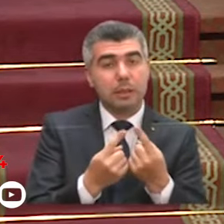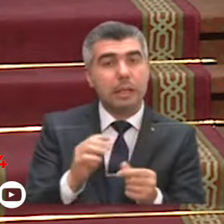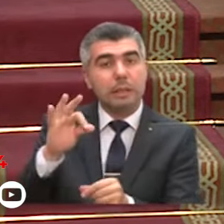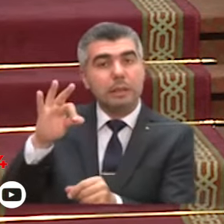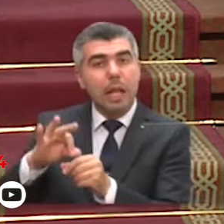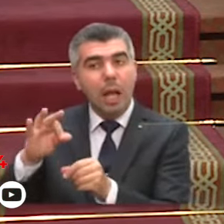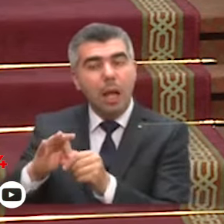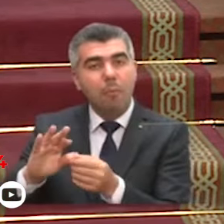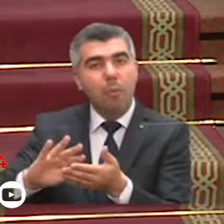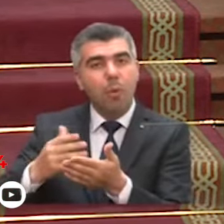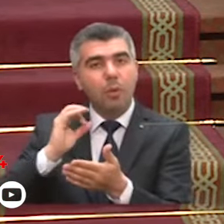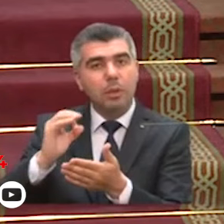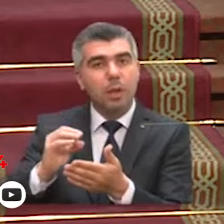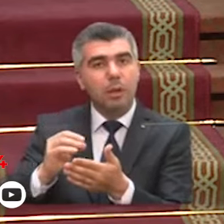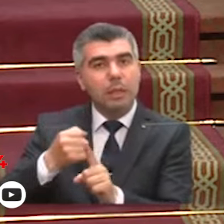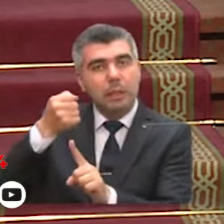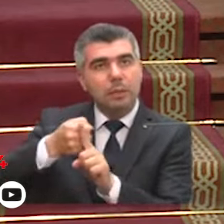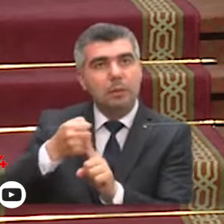من خلال عملية جود.